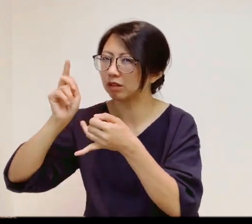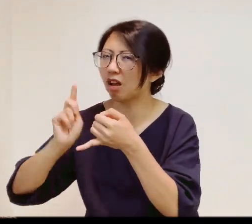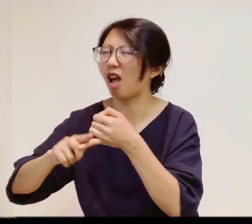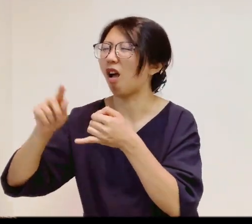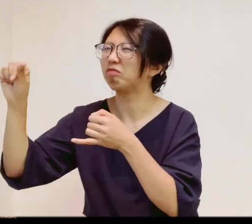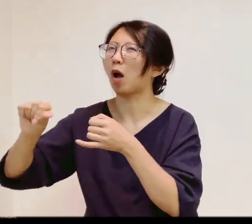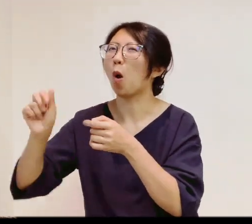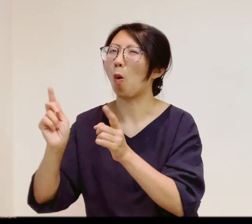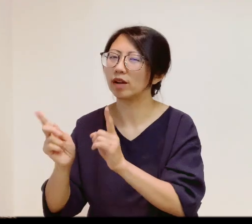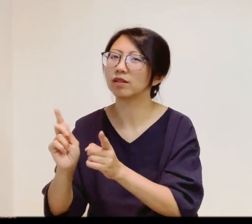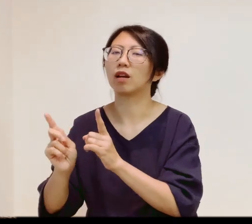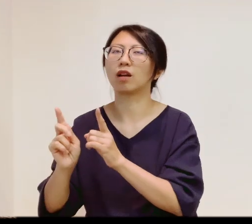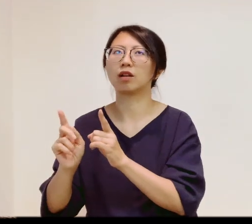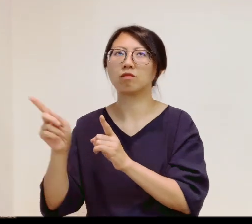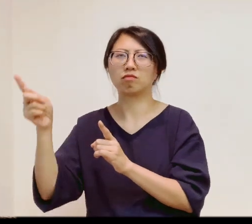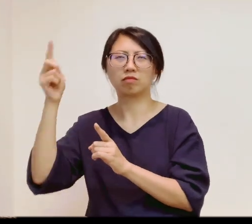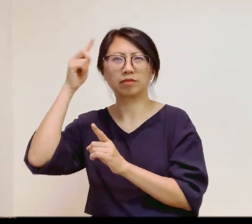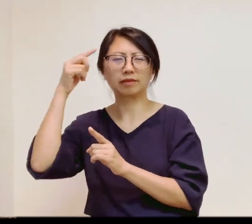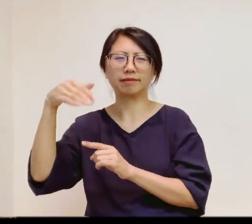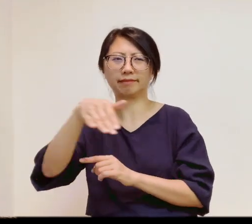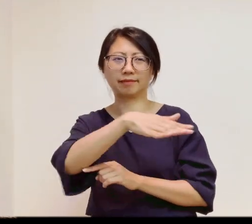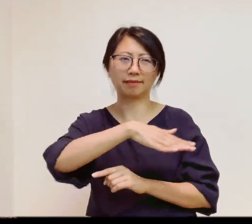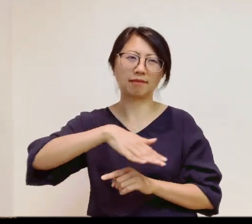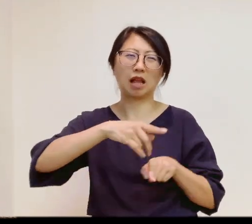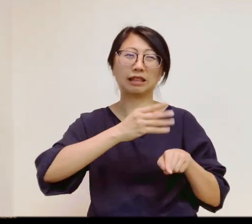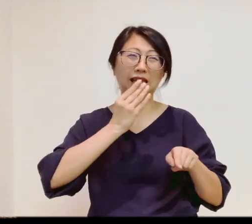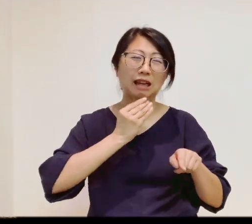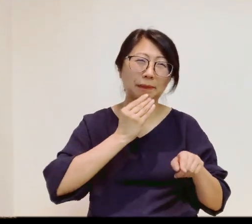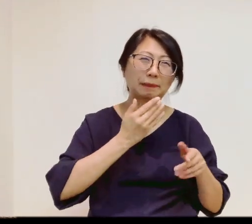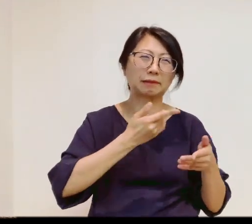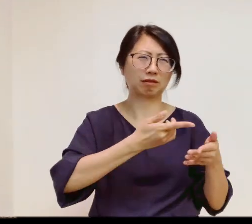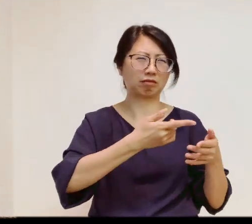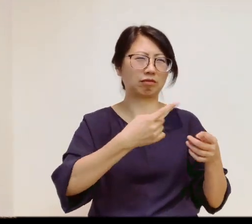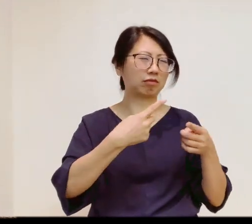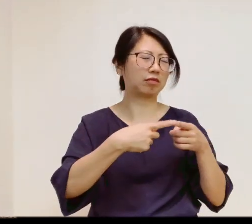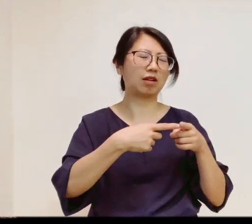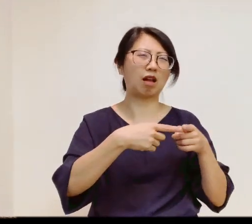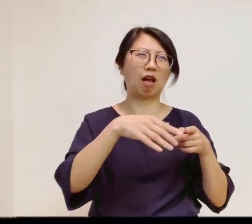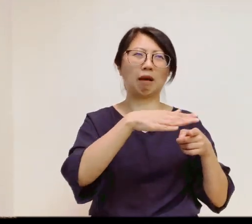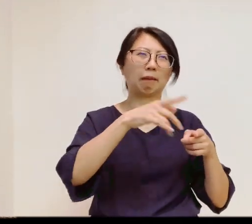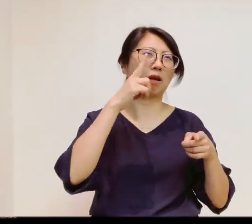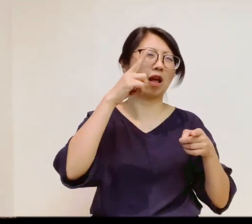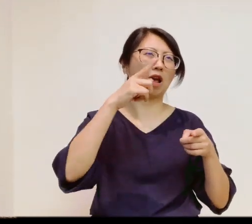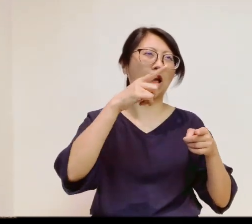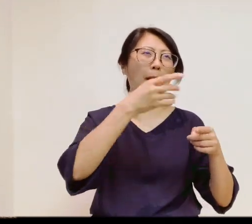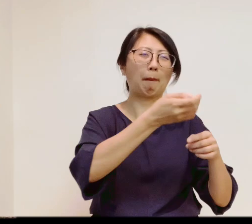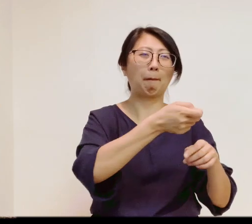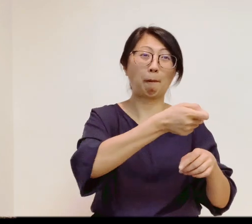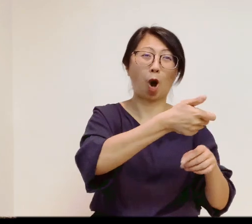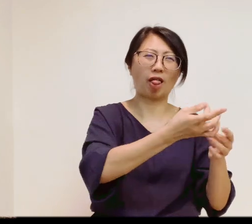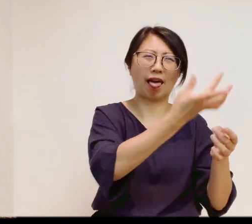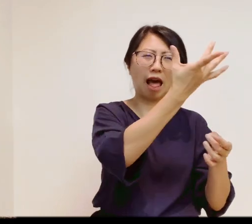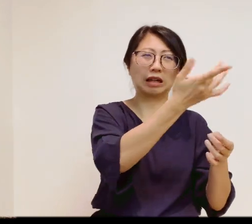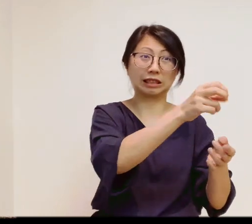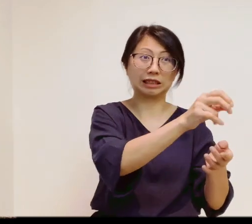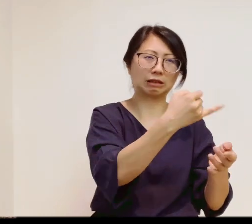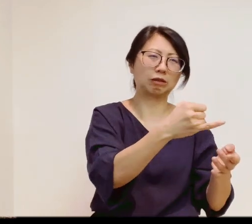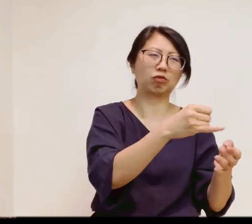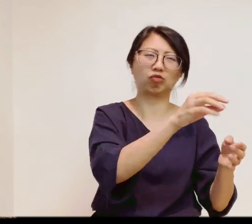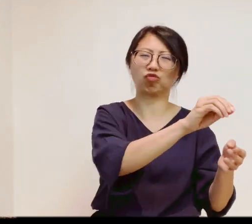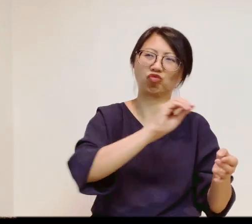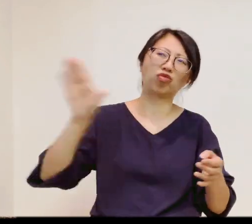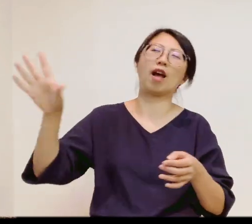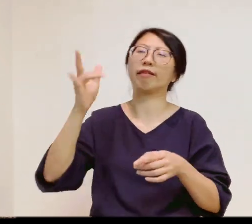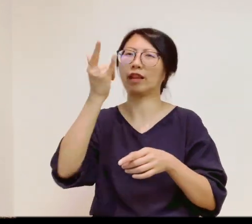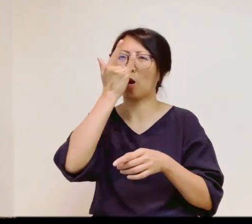營嘅呢啲咁嘅猶太人，就將佢哋咧全部要去運翻去德國本國嗰度，咁啊要佢哋行好長嘅路，跟住再搭